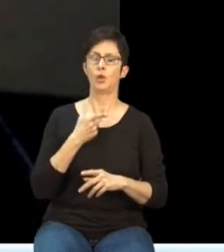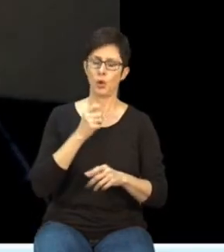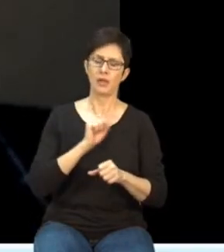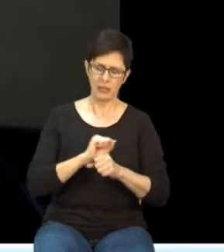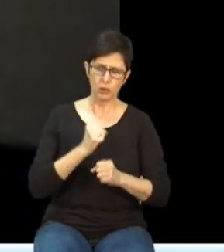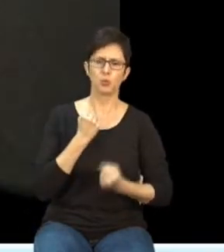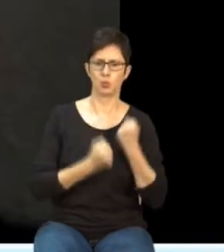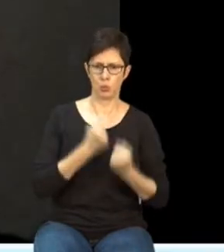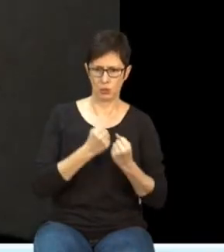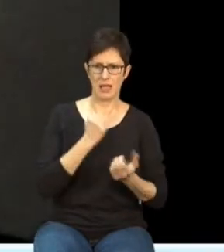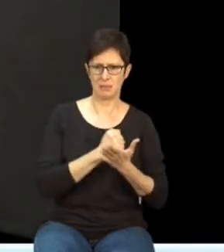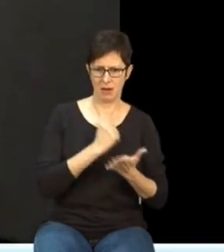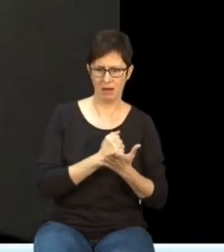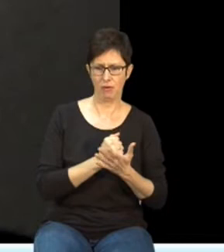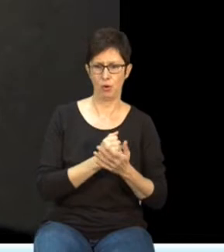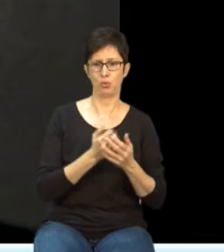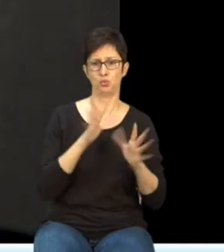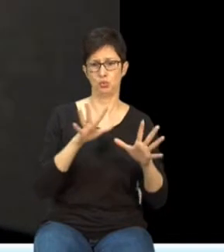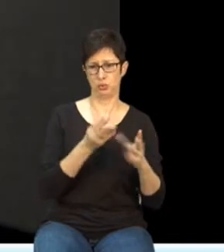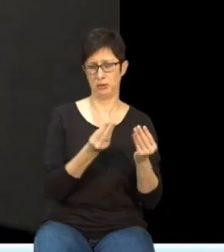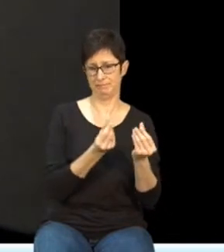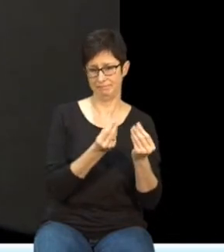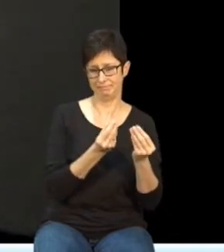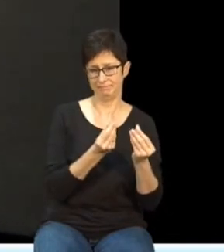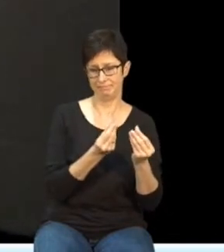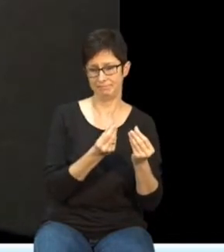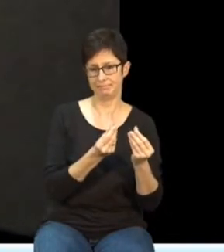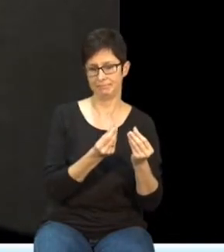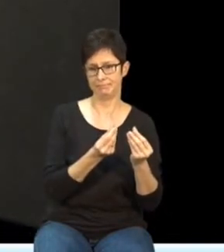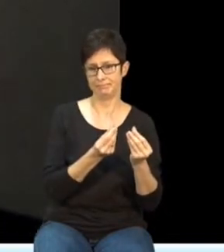oczywiście sprawa kosztowna wymagająca